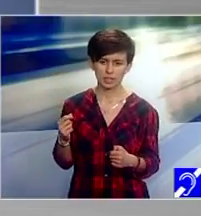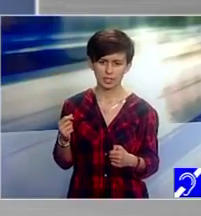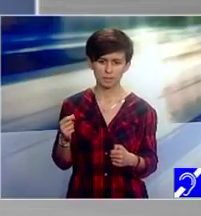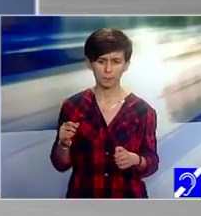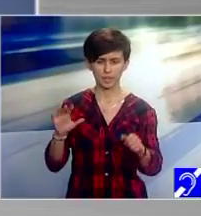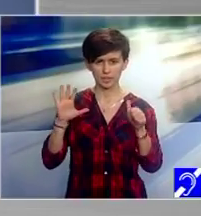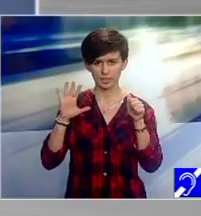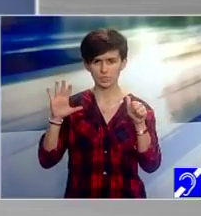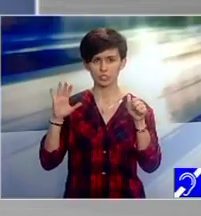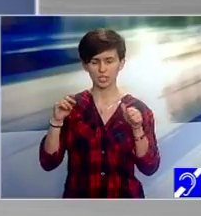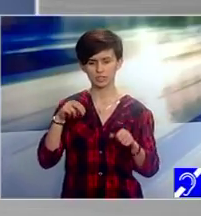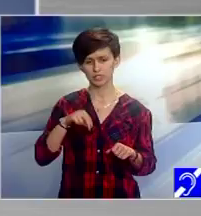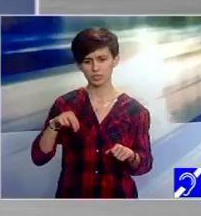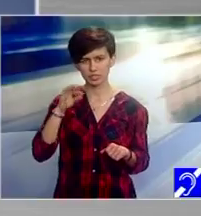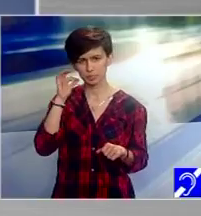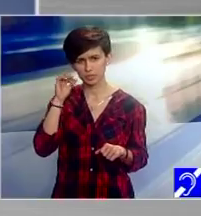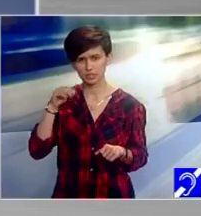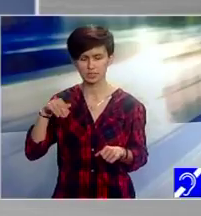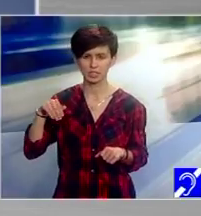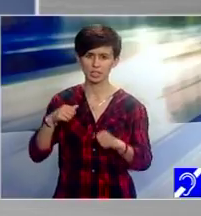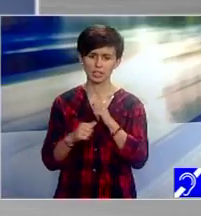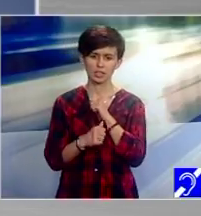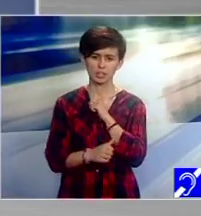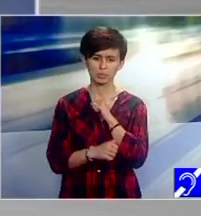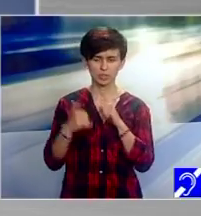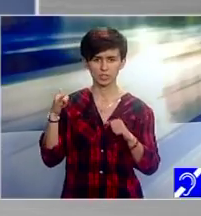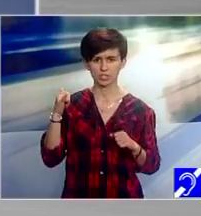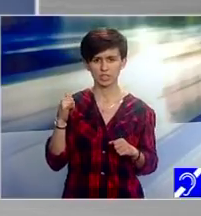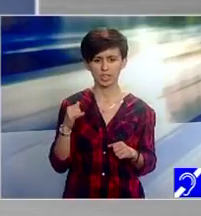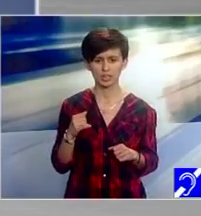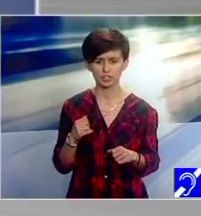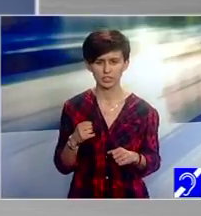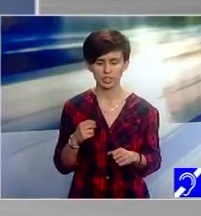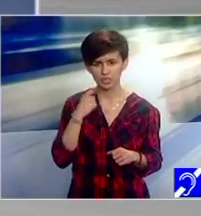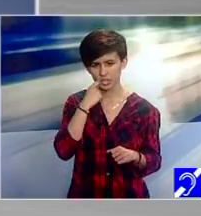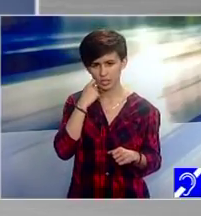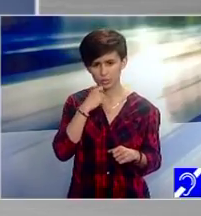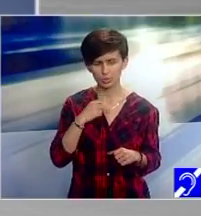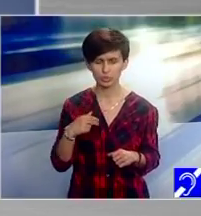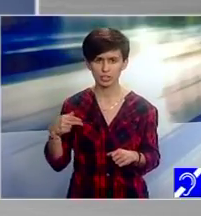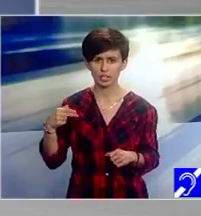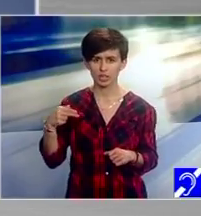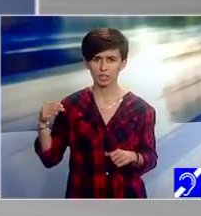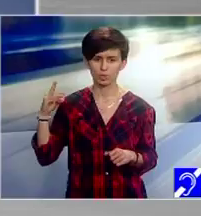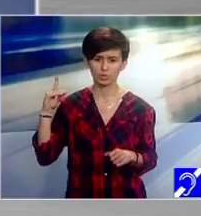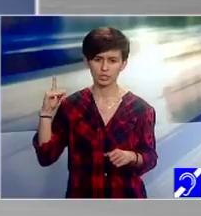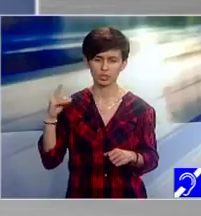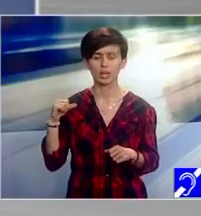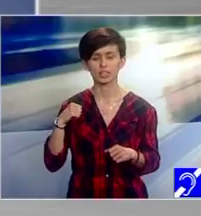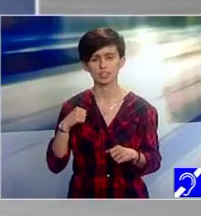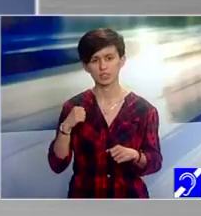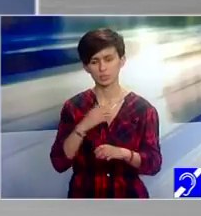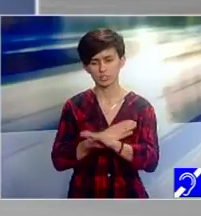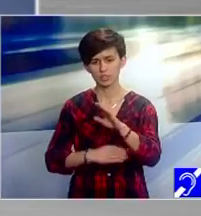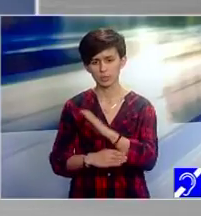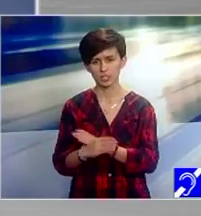6 județe, Bistrița, Năsăud, Mureș, Timiș, Iași și Hunedoara, plus județul Cluj, tineri cu dizabilități, dar